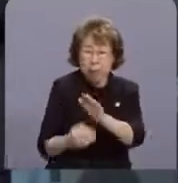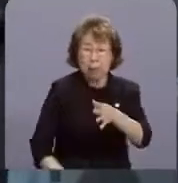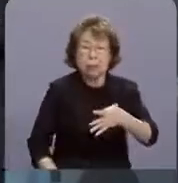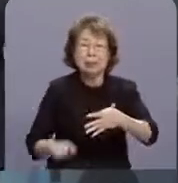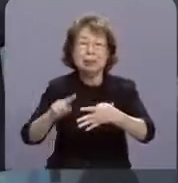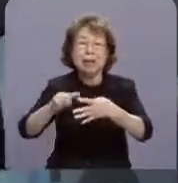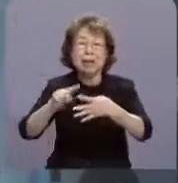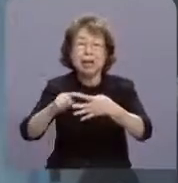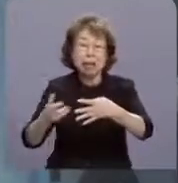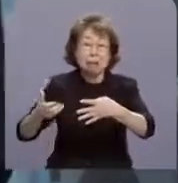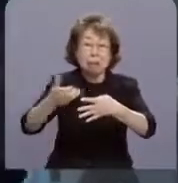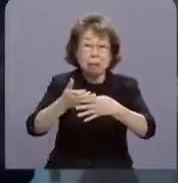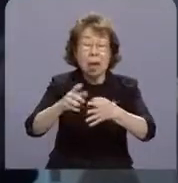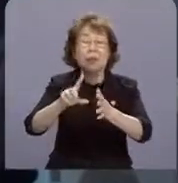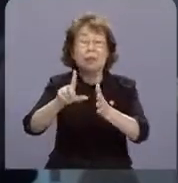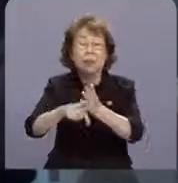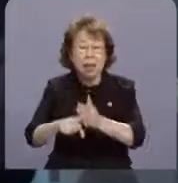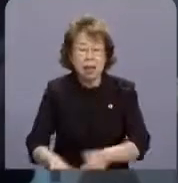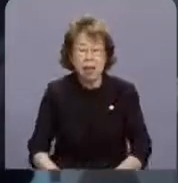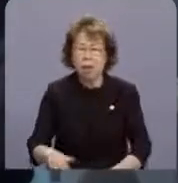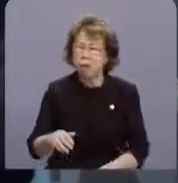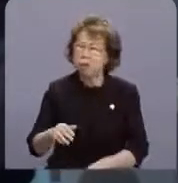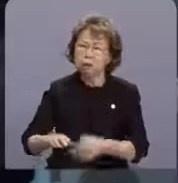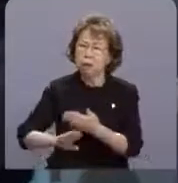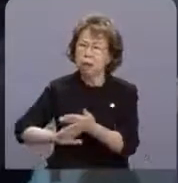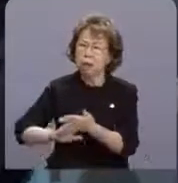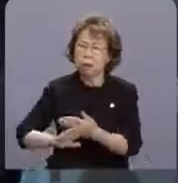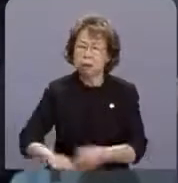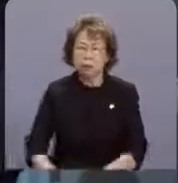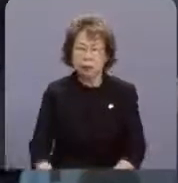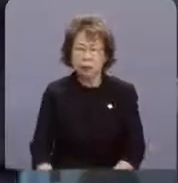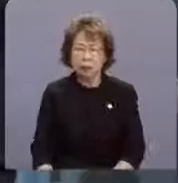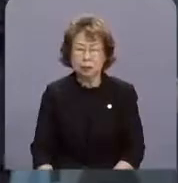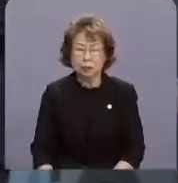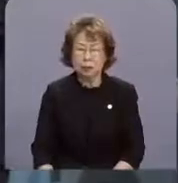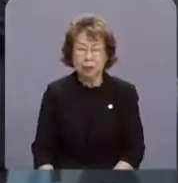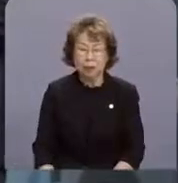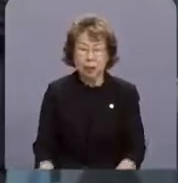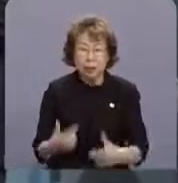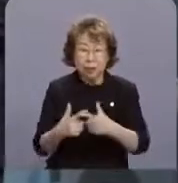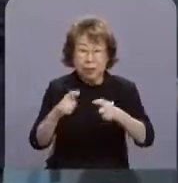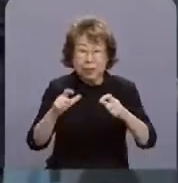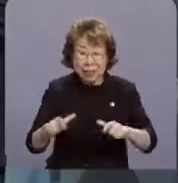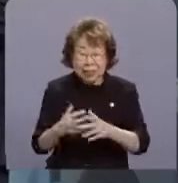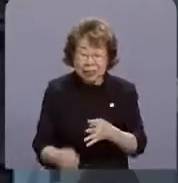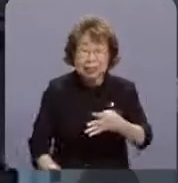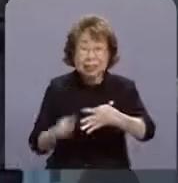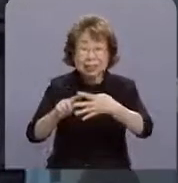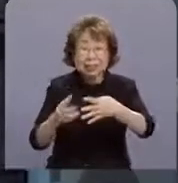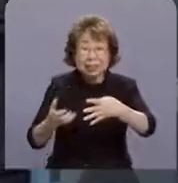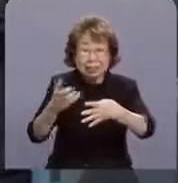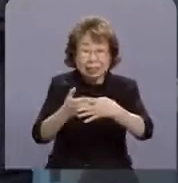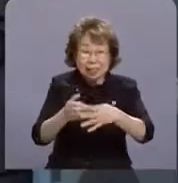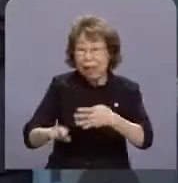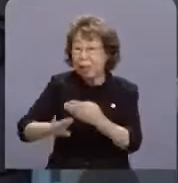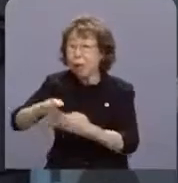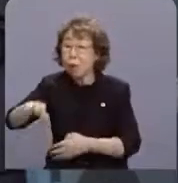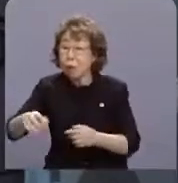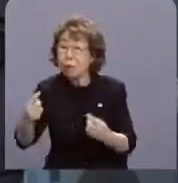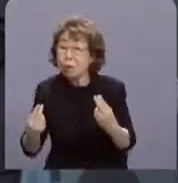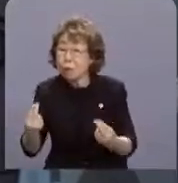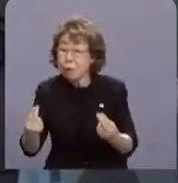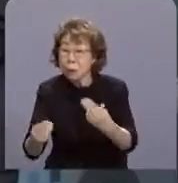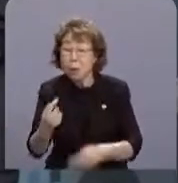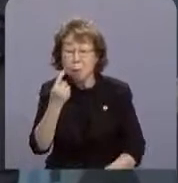4단계 때는 얘기가 달라집니다 이 부산이 앞서 4단계 높인 다른 지역의 매출